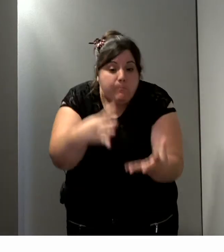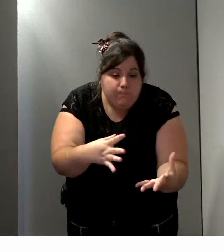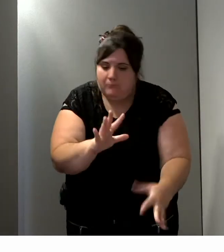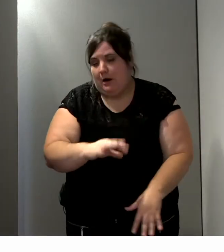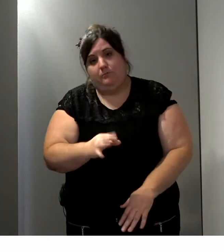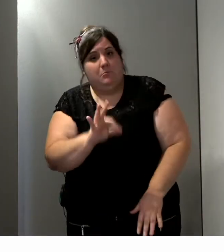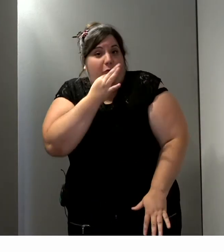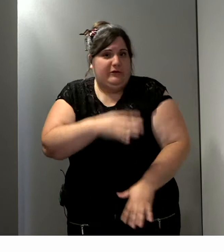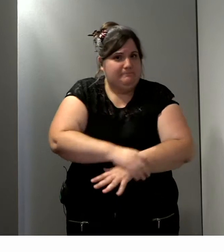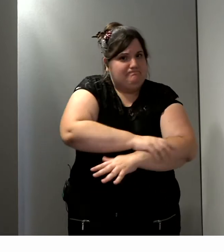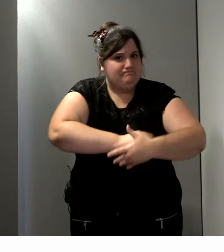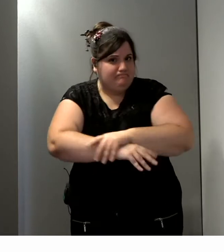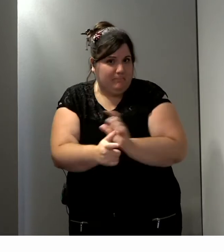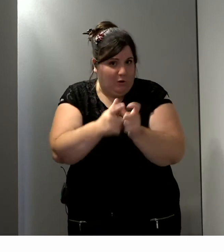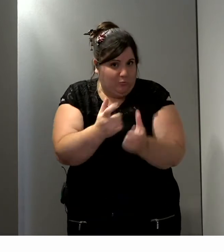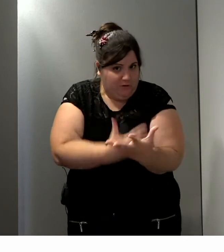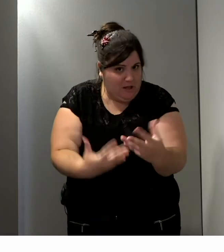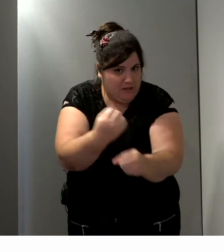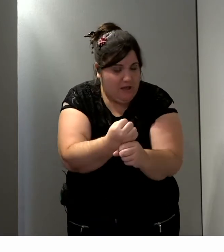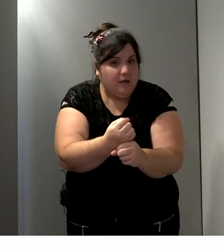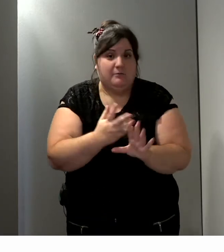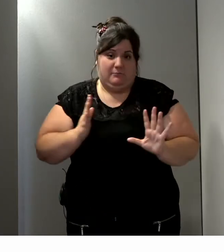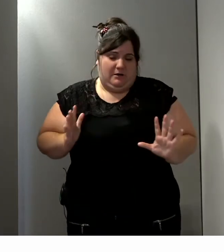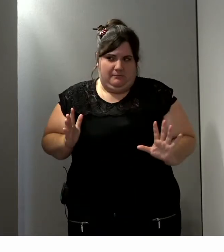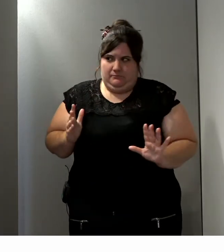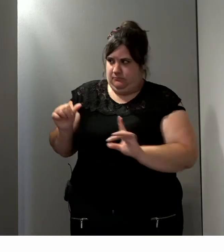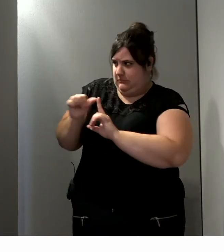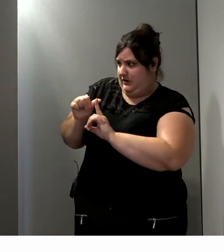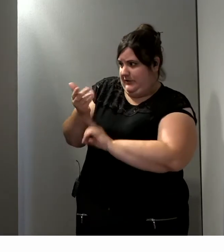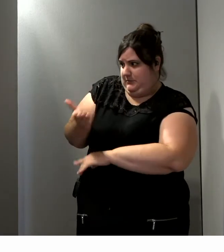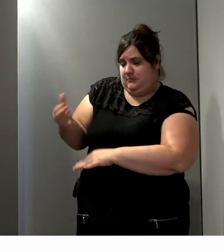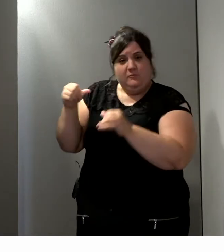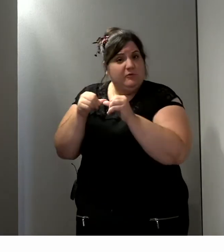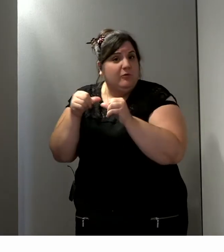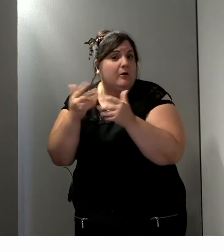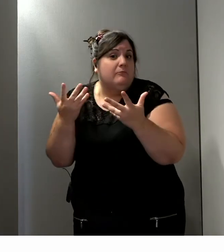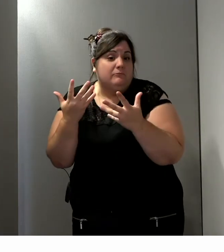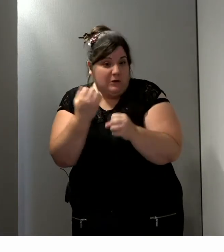que la création d'activités, c'est de l'accès à l'emploi. Donc évidemment, nous, on soutient